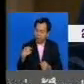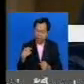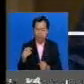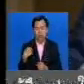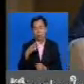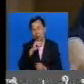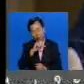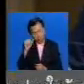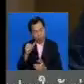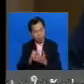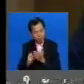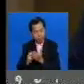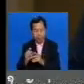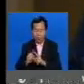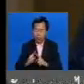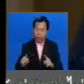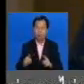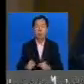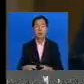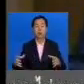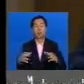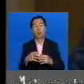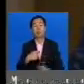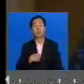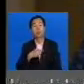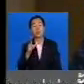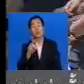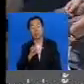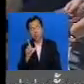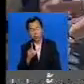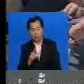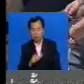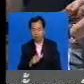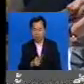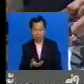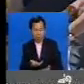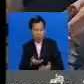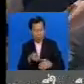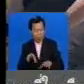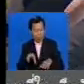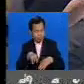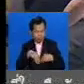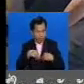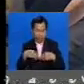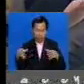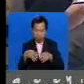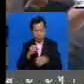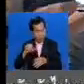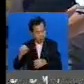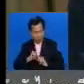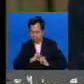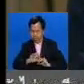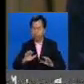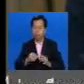พันธมิตรประชาชนเพื่อประชาธิปไตยที่เคยประกาศจุดยืนว่าไม่ยอมรับระบบพรรคการเมืองและแสดงบทบาทปกป้องรัฐธรรม